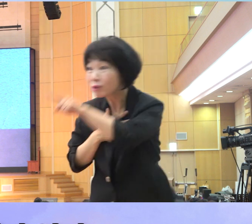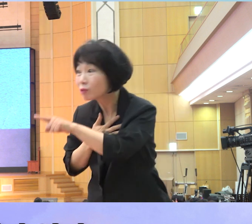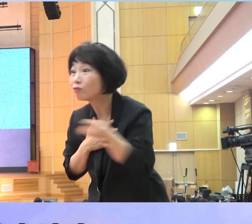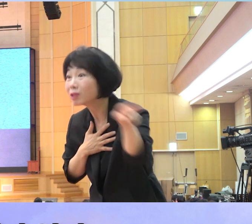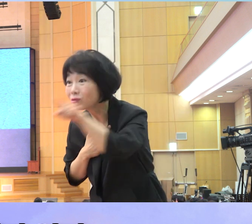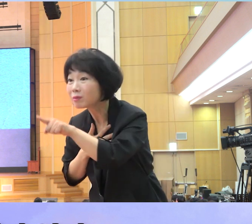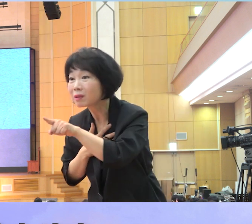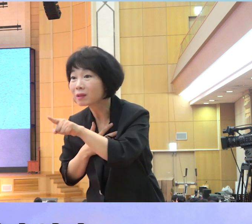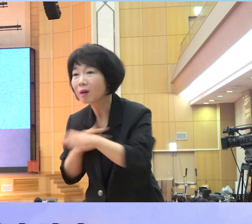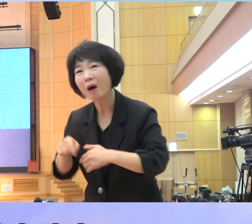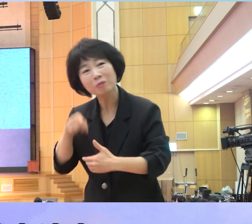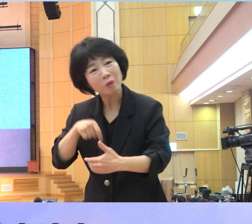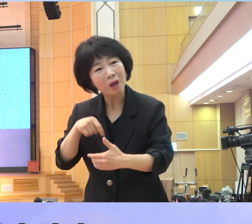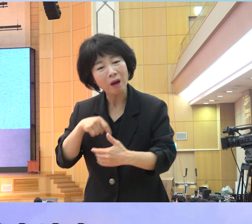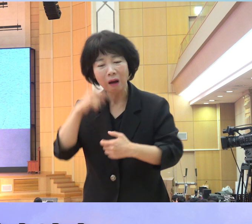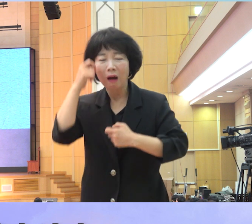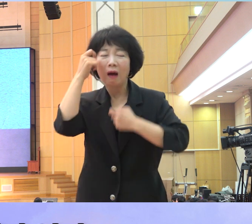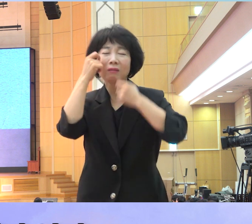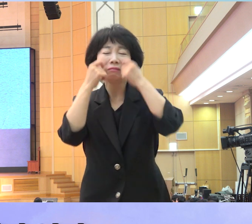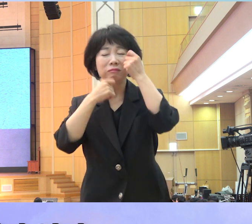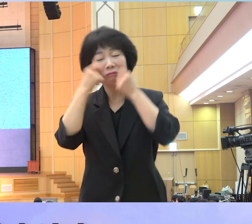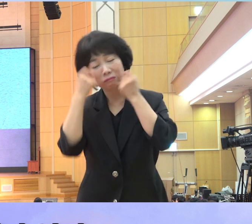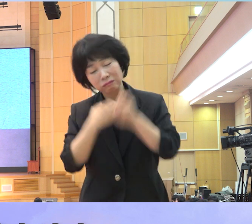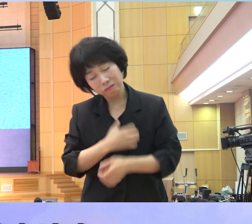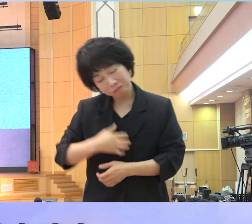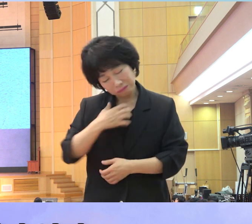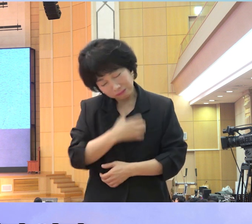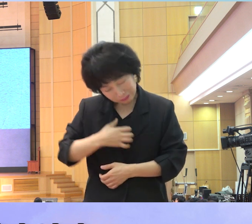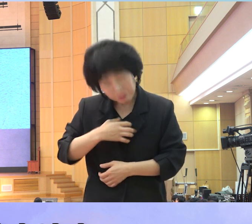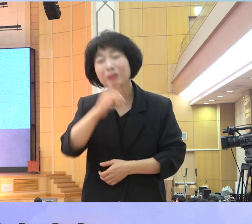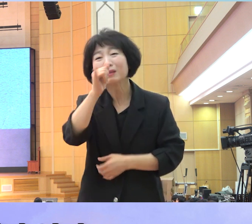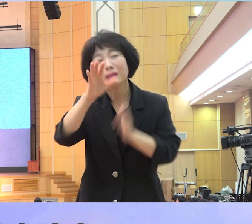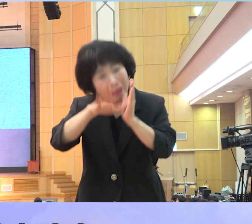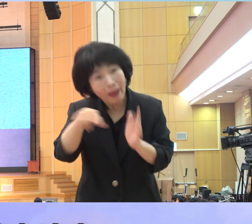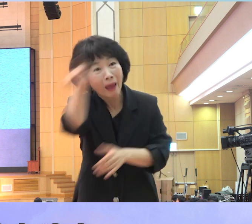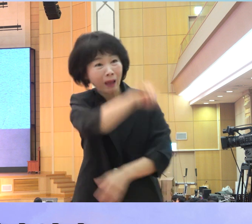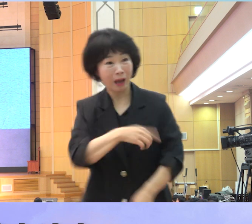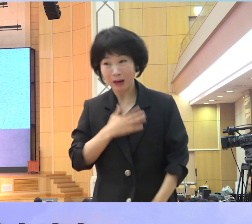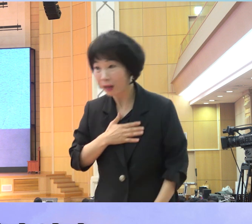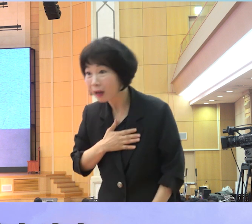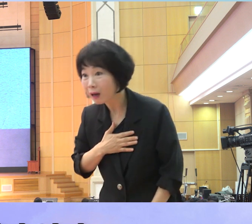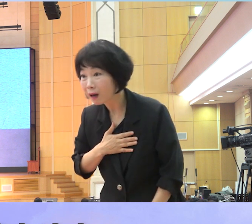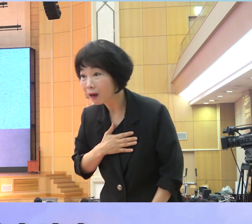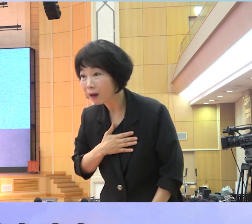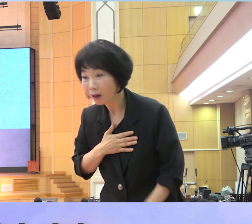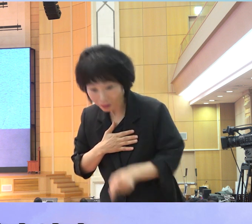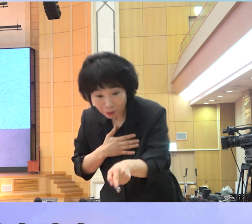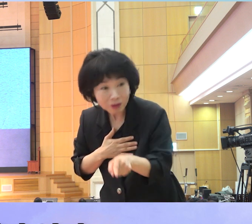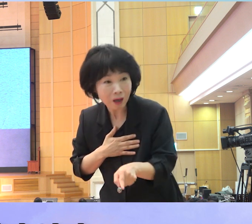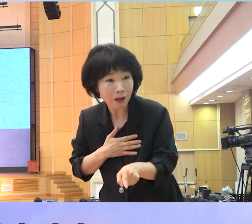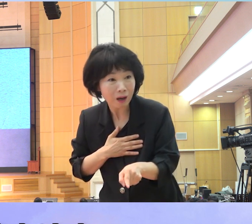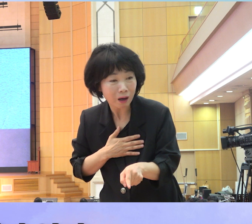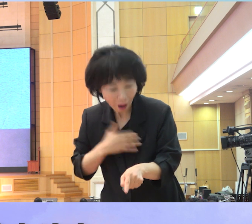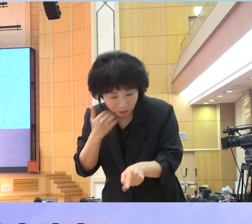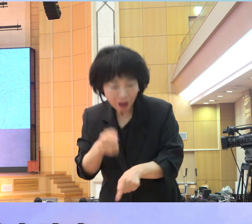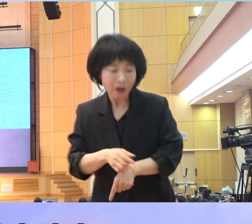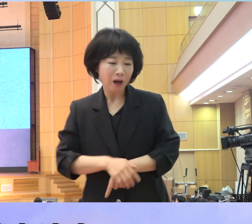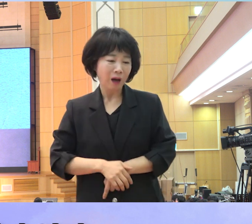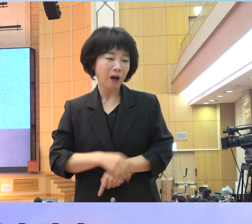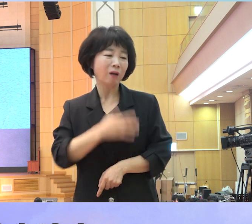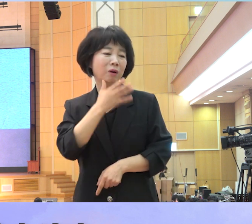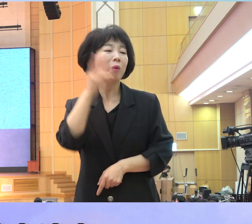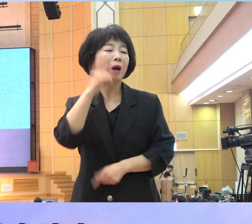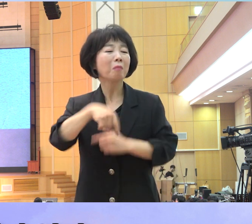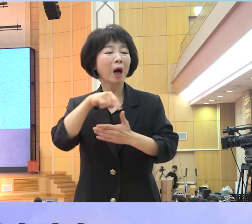애예요. 슬픈 노래. 이스라엘의 함락을 너무 마음 아파하고 다시